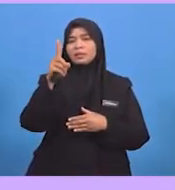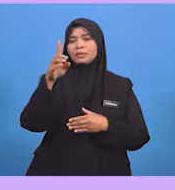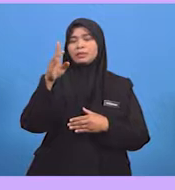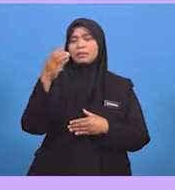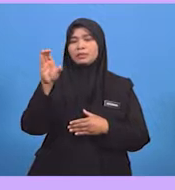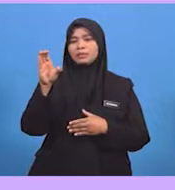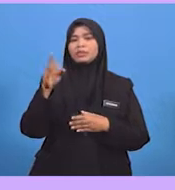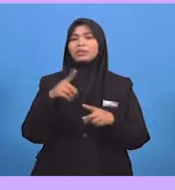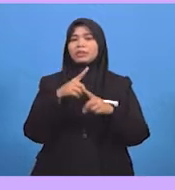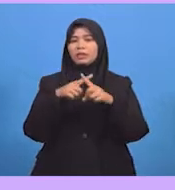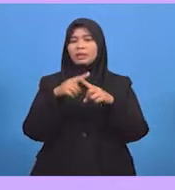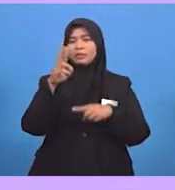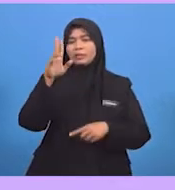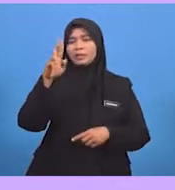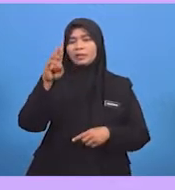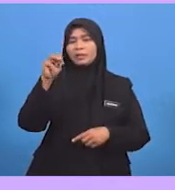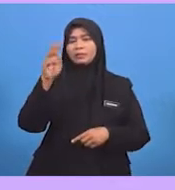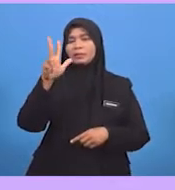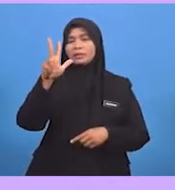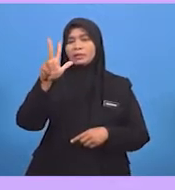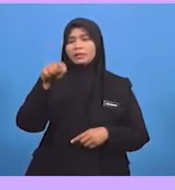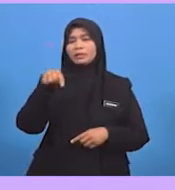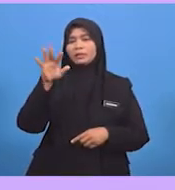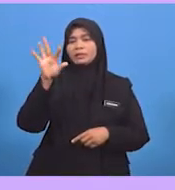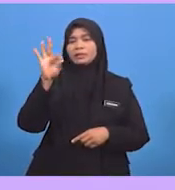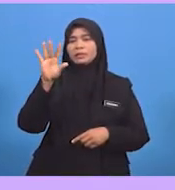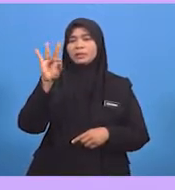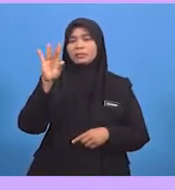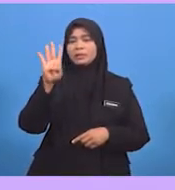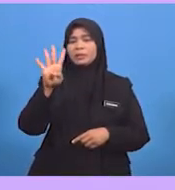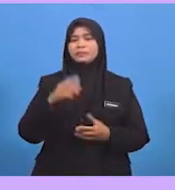RM3.9840 bahagi yen 100 sama dengan